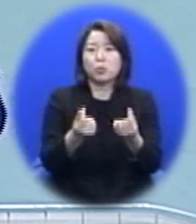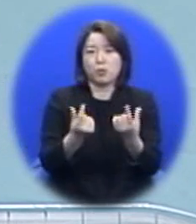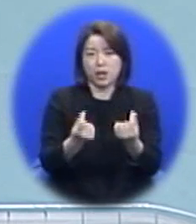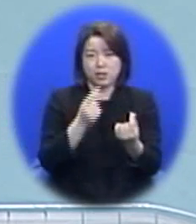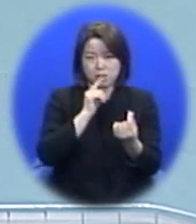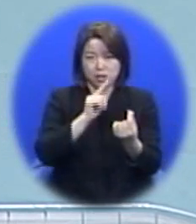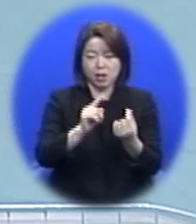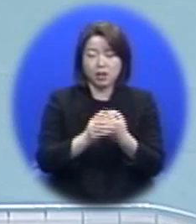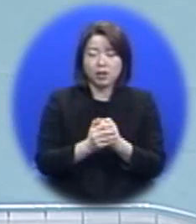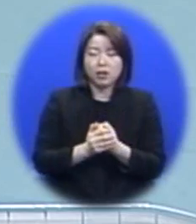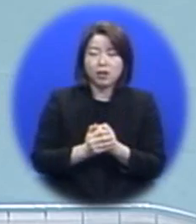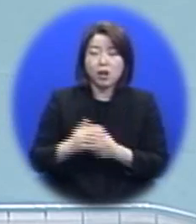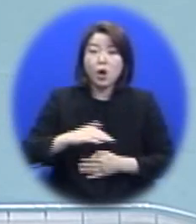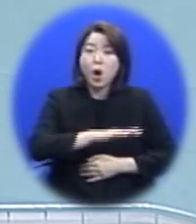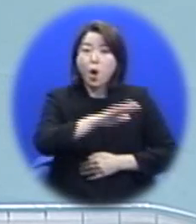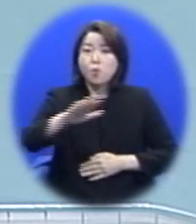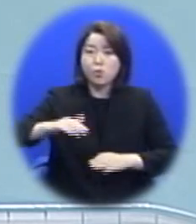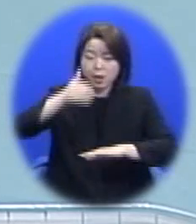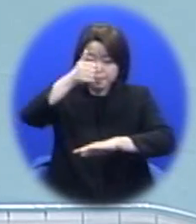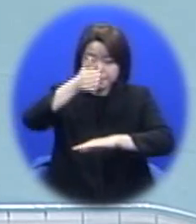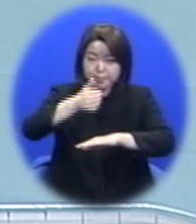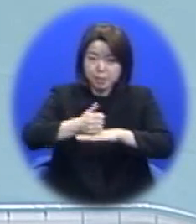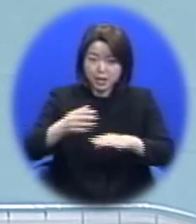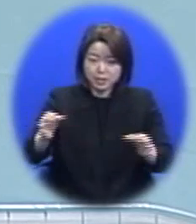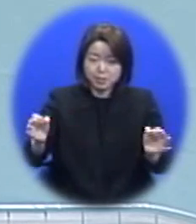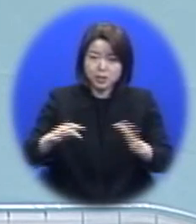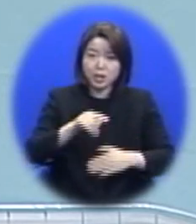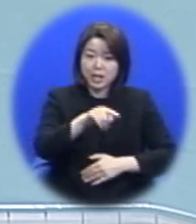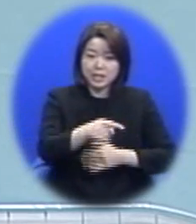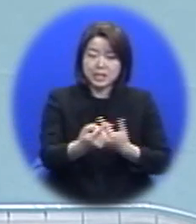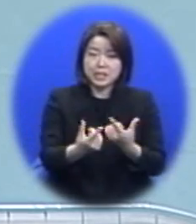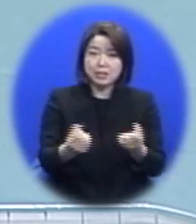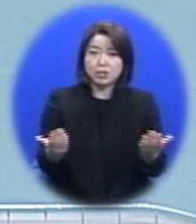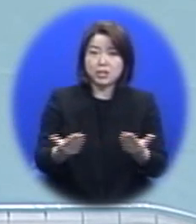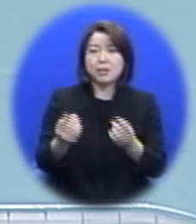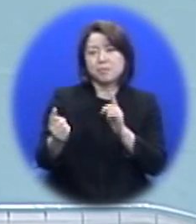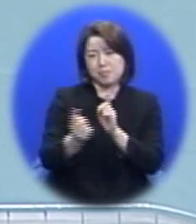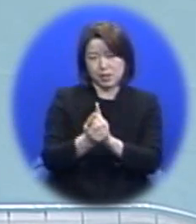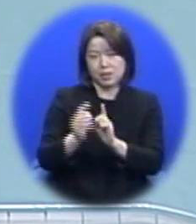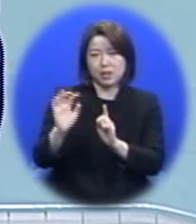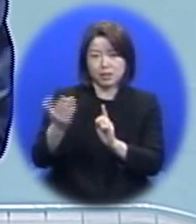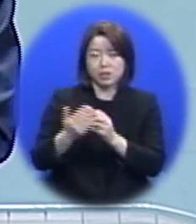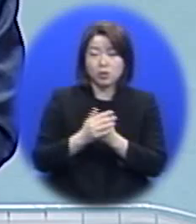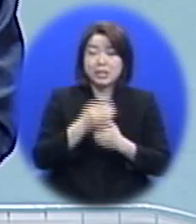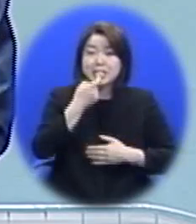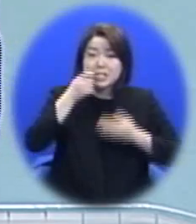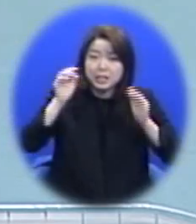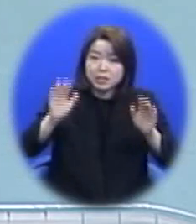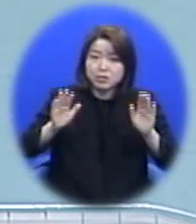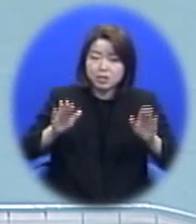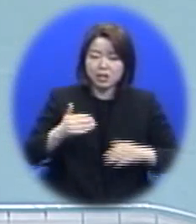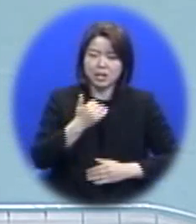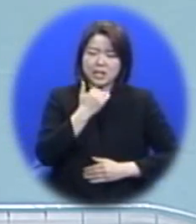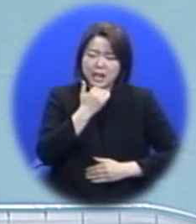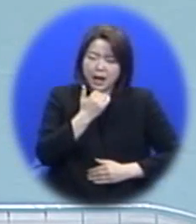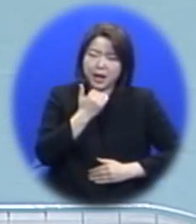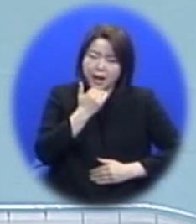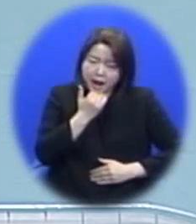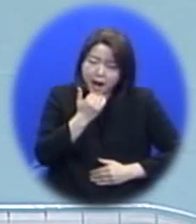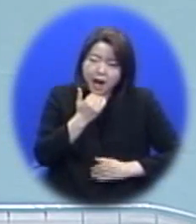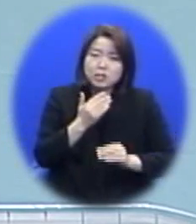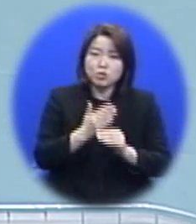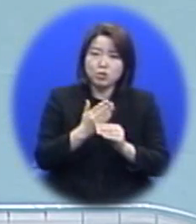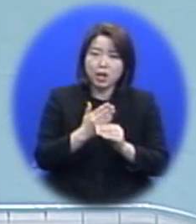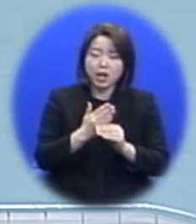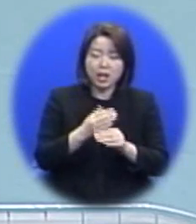여러분, 우리가 마지막 순간에 이런 일을 만나게 될 거라는 거예요. 천사가 기다리고 기다리다가